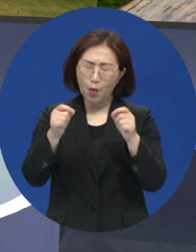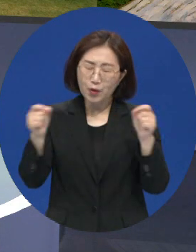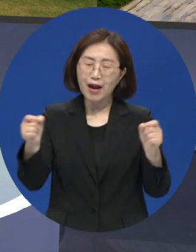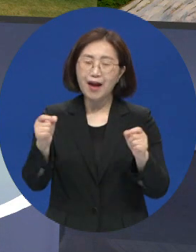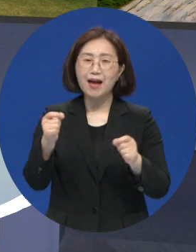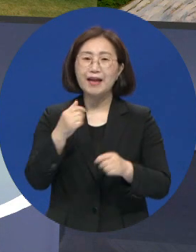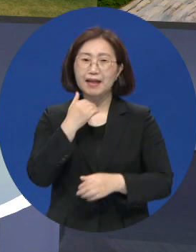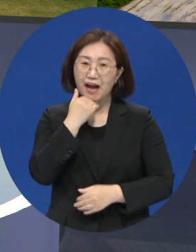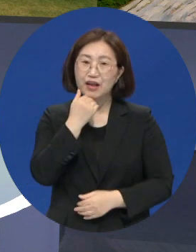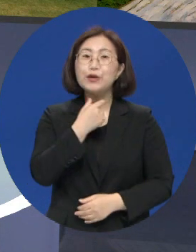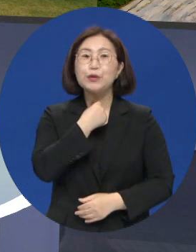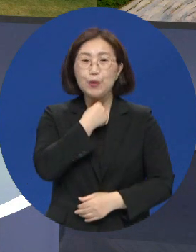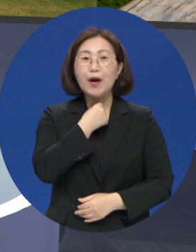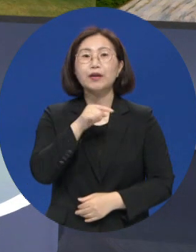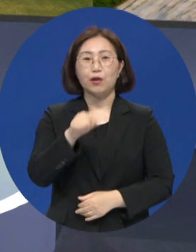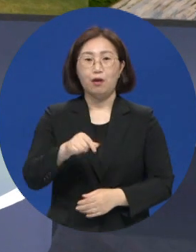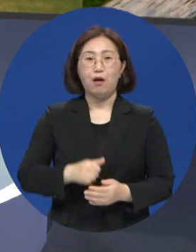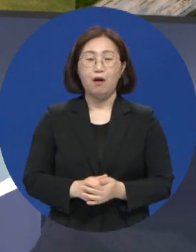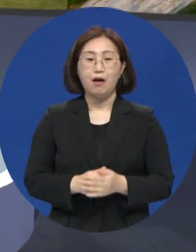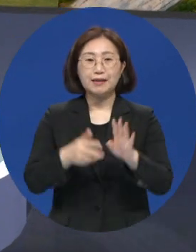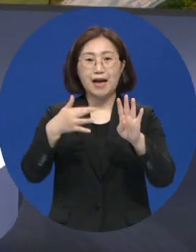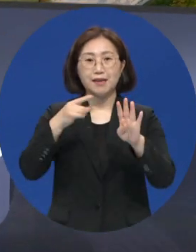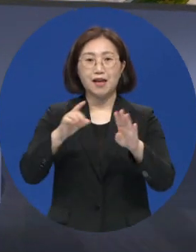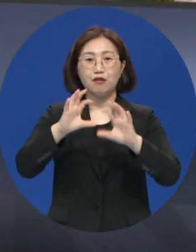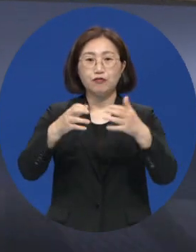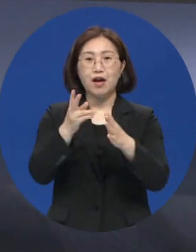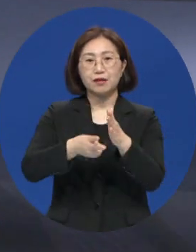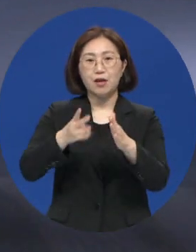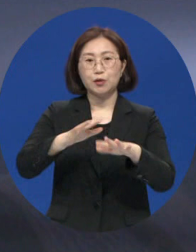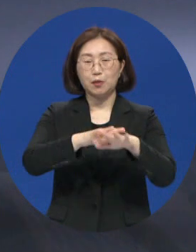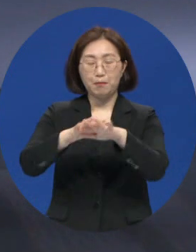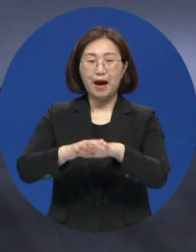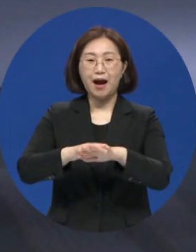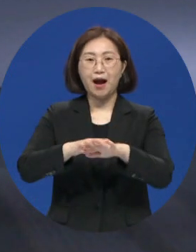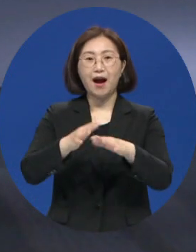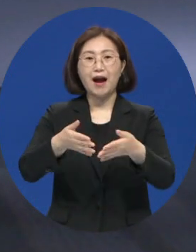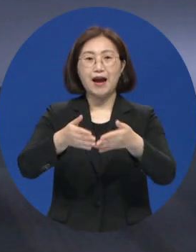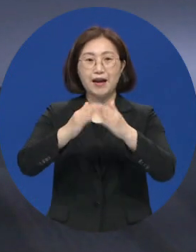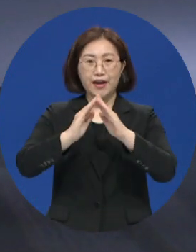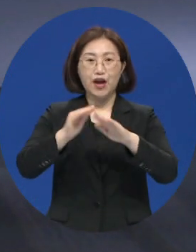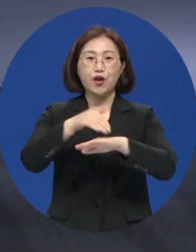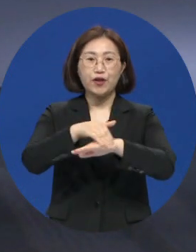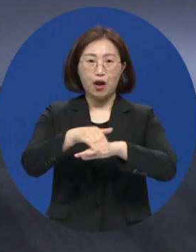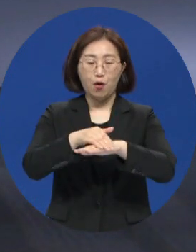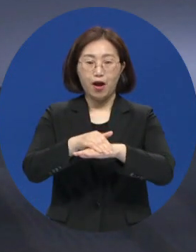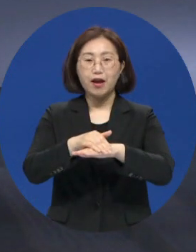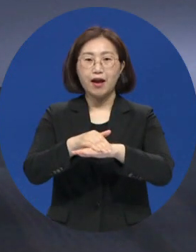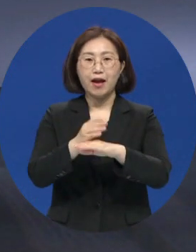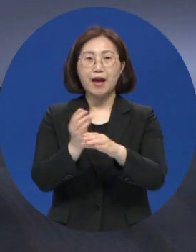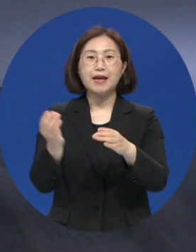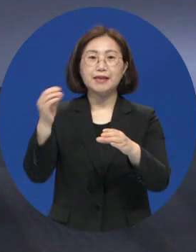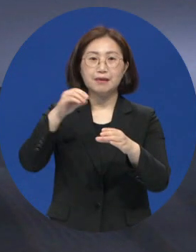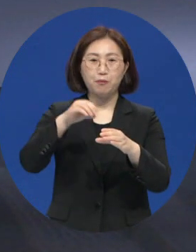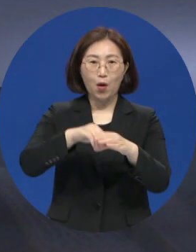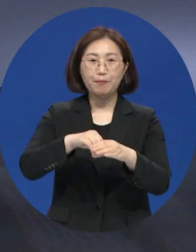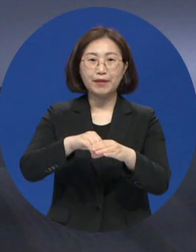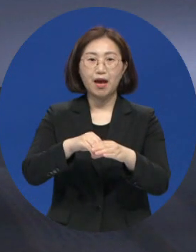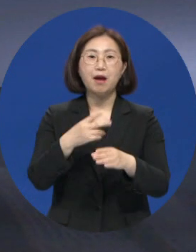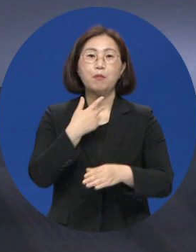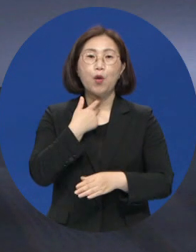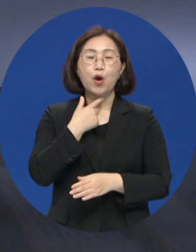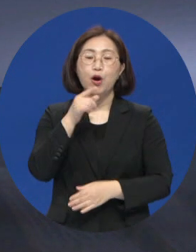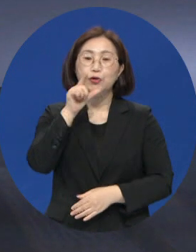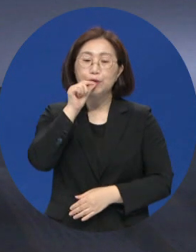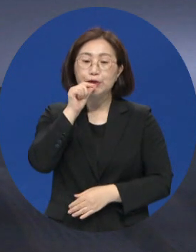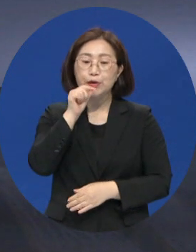입니다 제 4차 국가철도망 구축 계획 추가 검토 사업에 포함된 보령 조치원 노선이